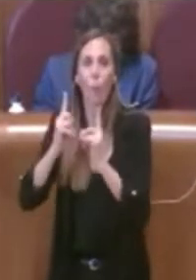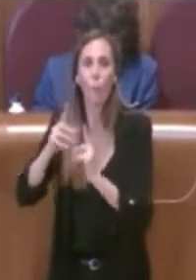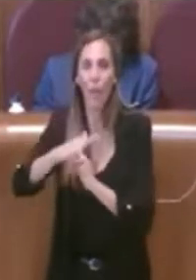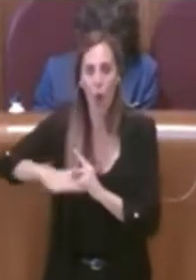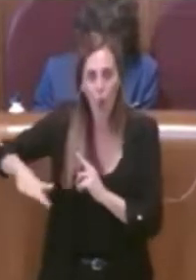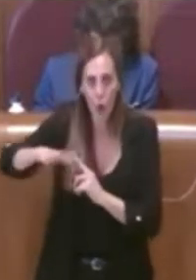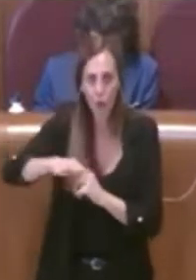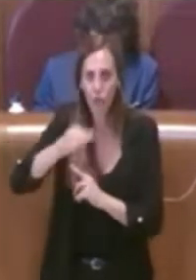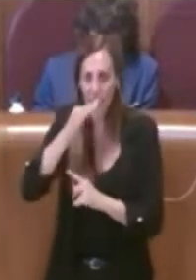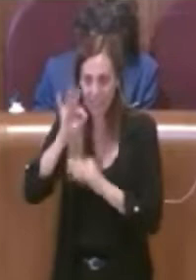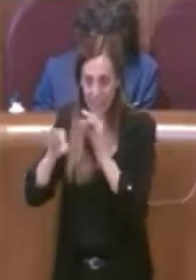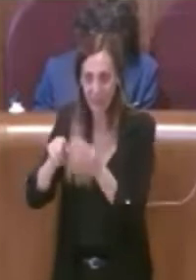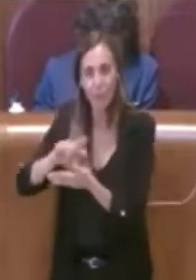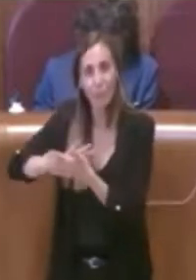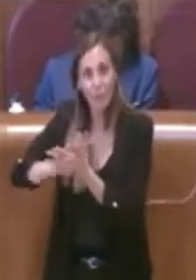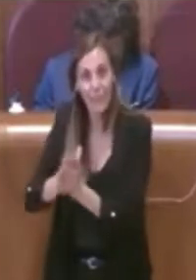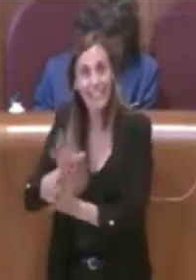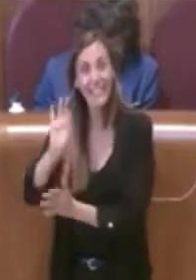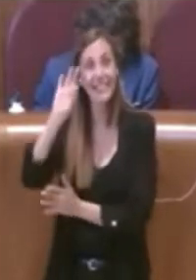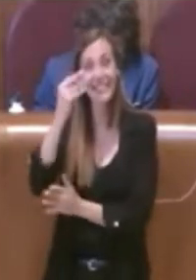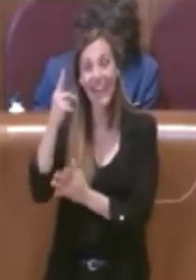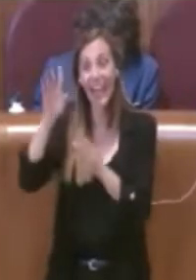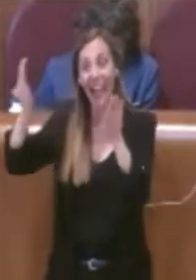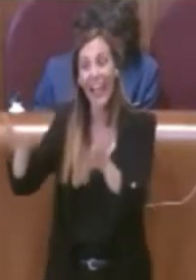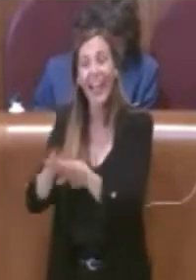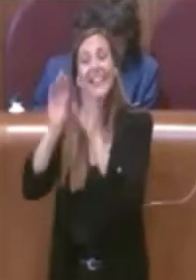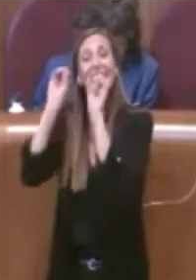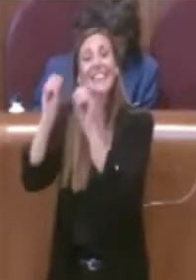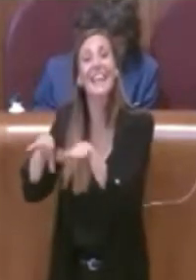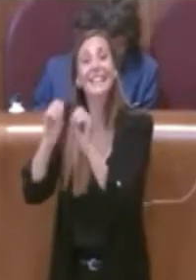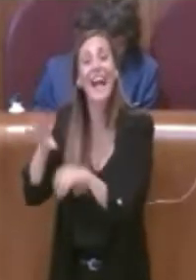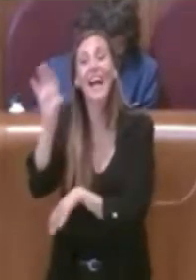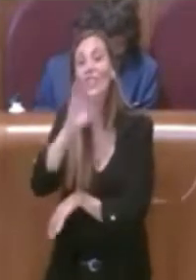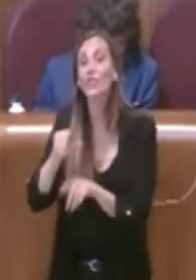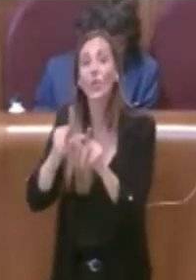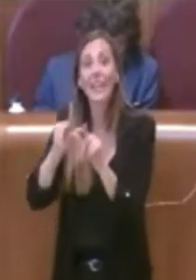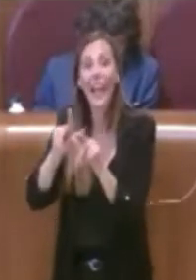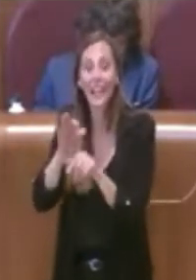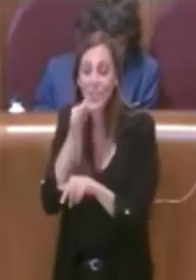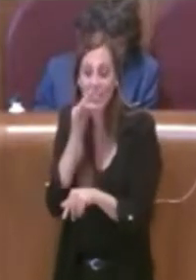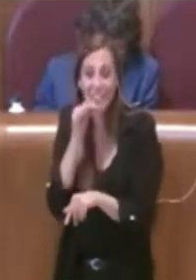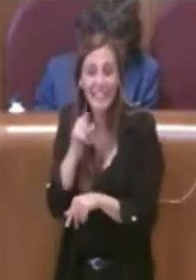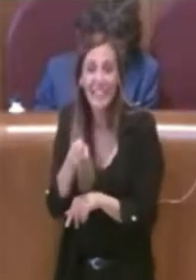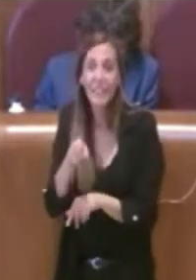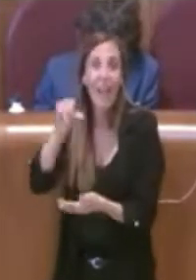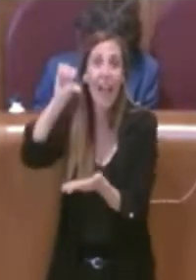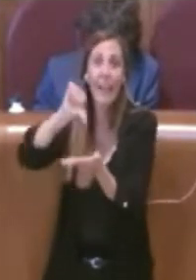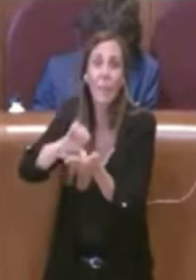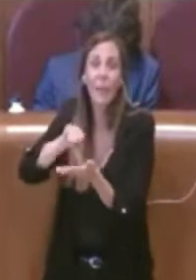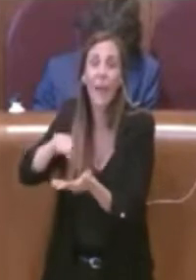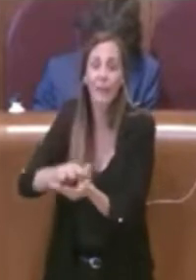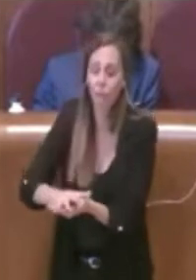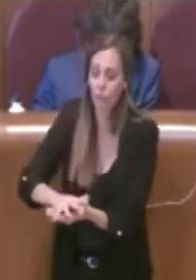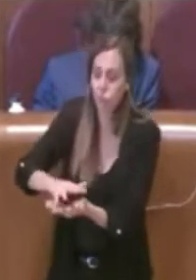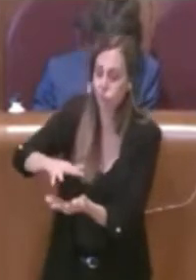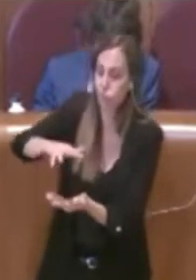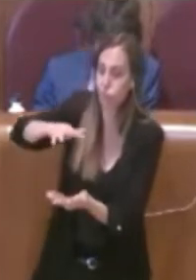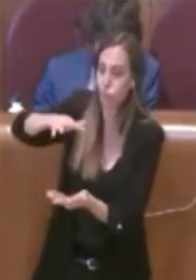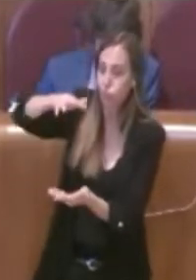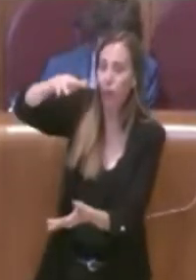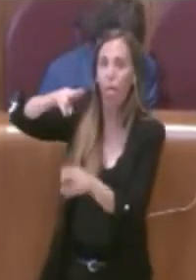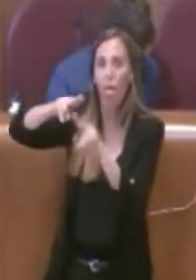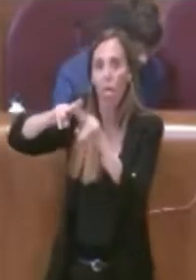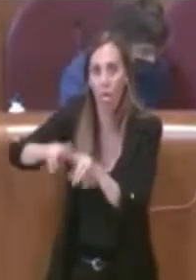parte che deve andare in discarica se non c'è la discarica della gente regione lazio rifiuti rimangono i legni impianti che si riempiono